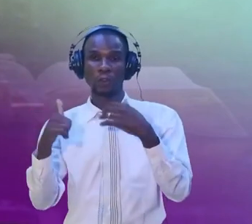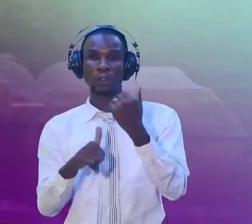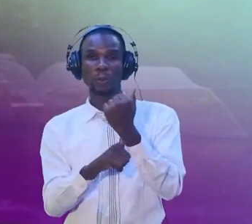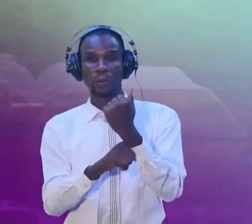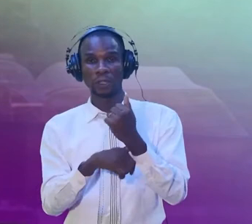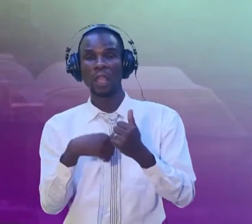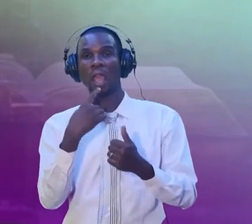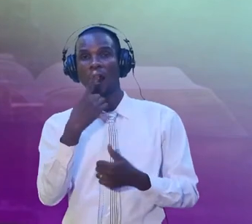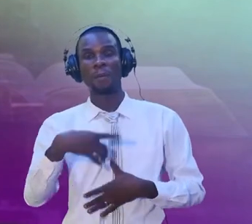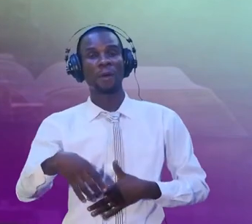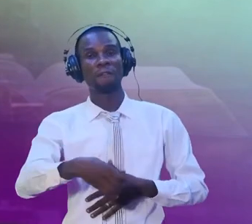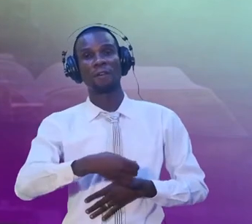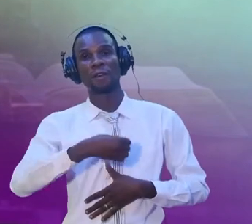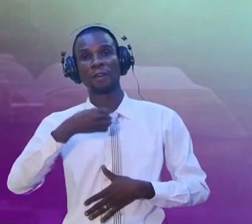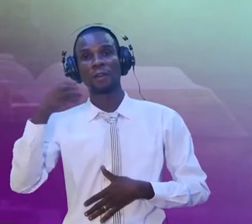watu wengine